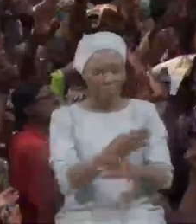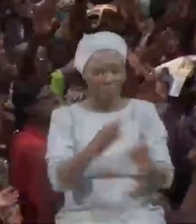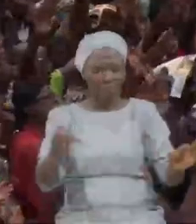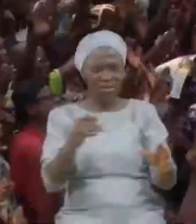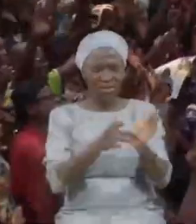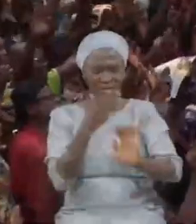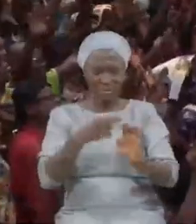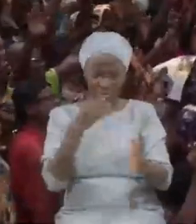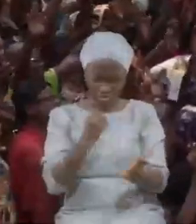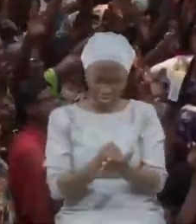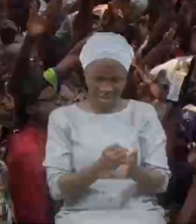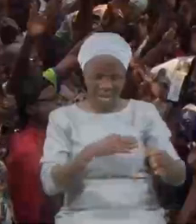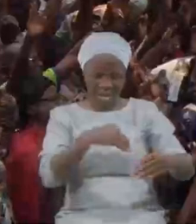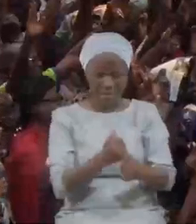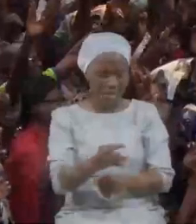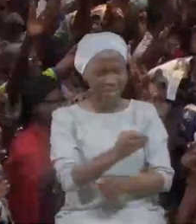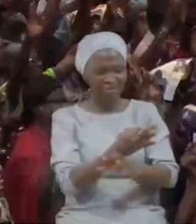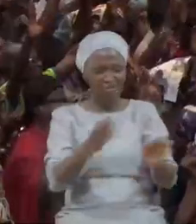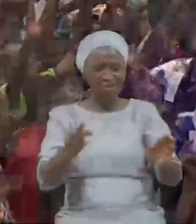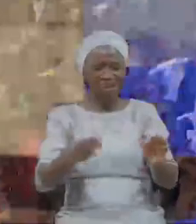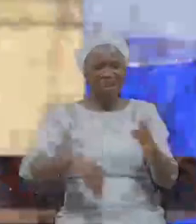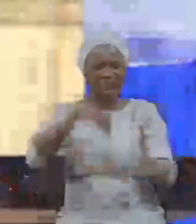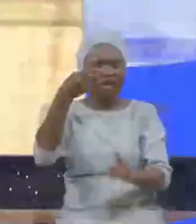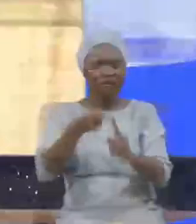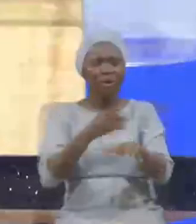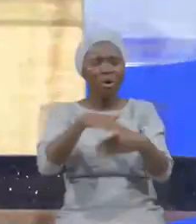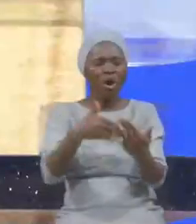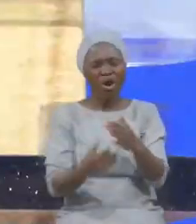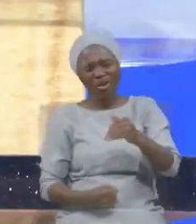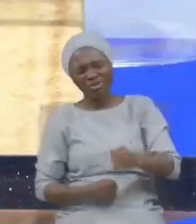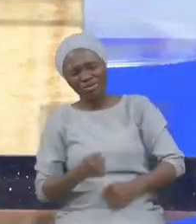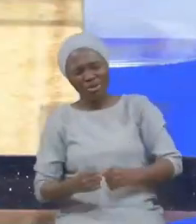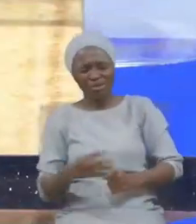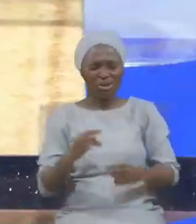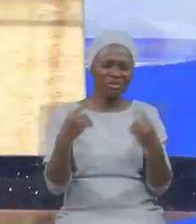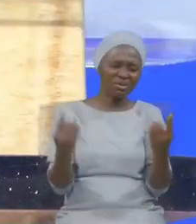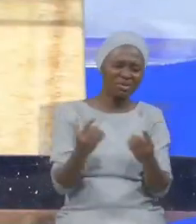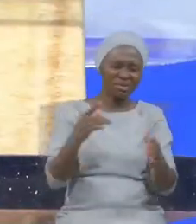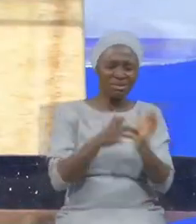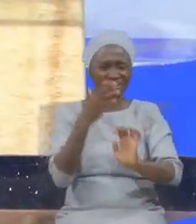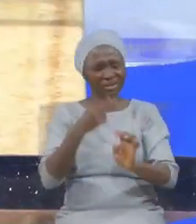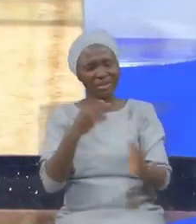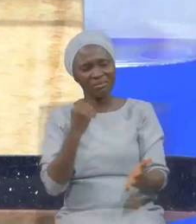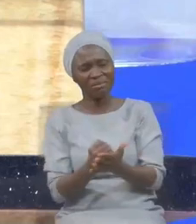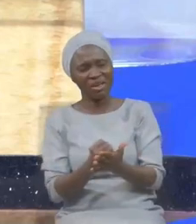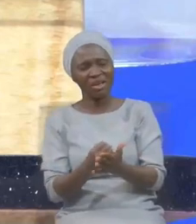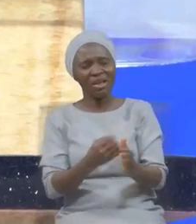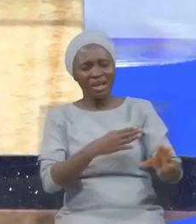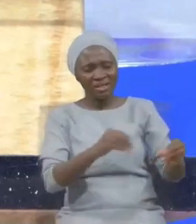Affranchis-les. De toute lutte, affranchis-les. De toute